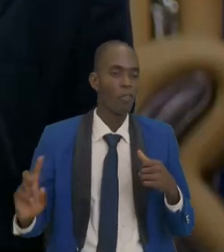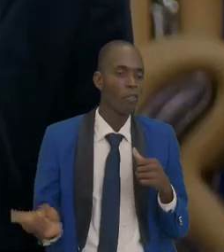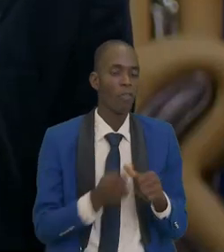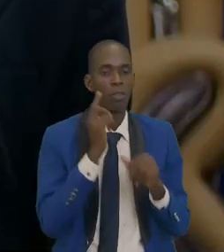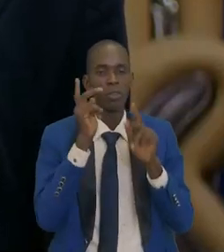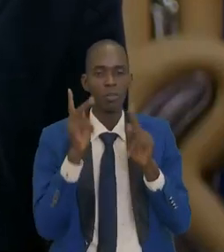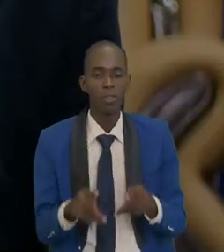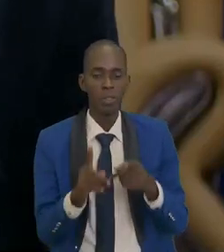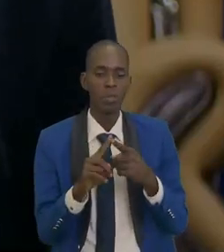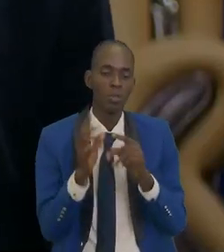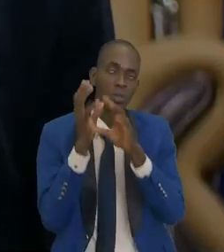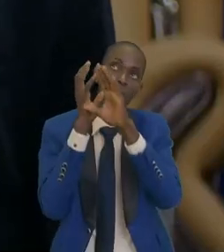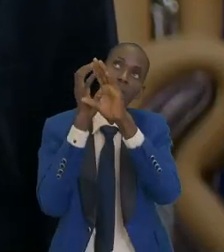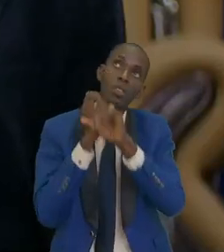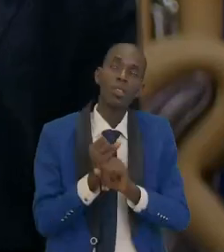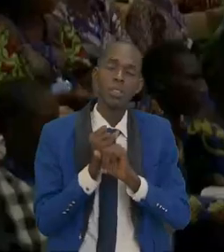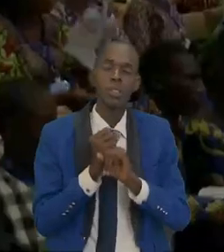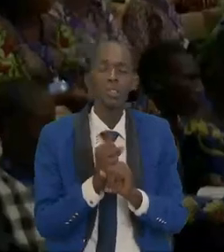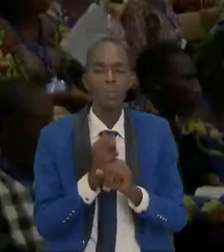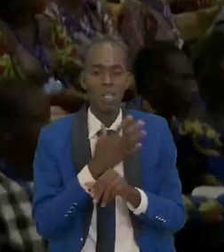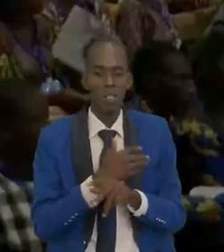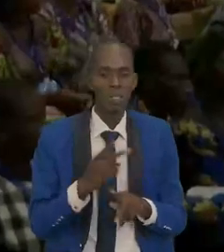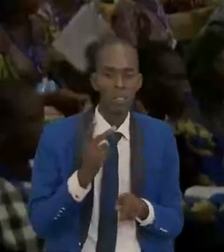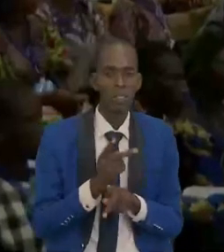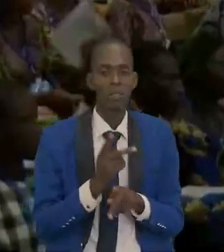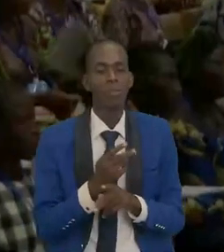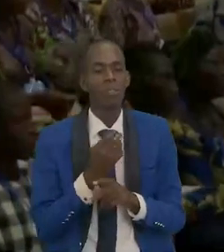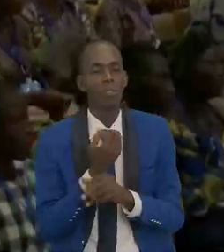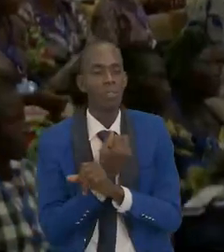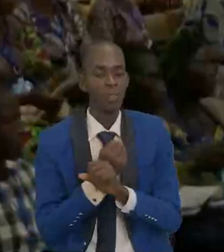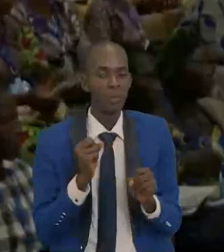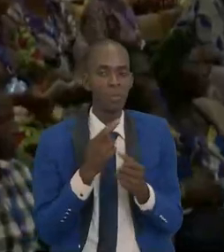obtenir la justice et la rédemption par la foi.